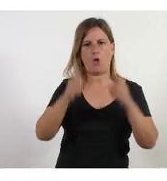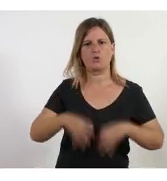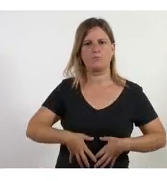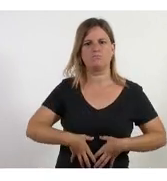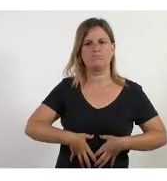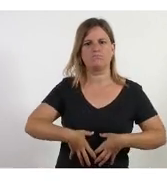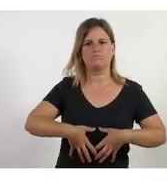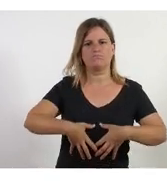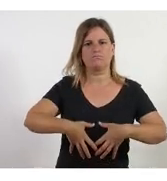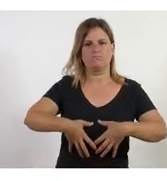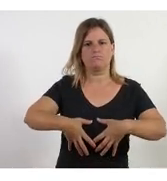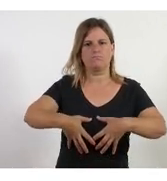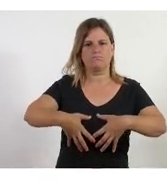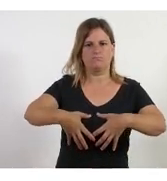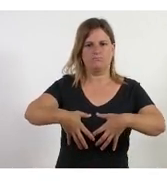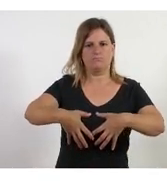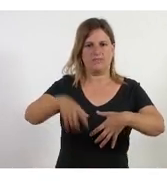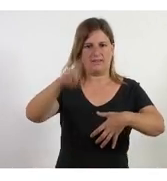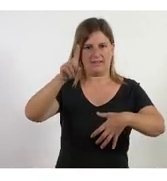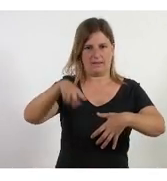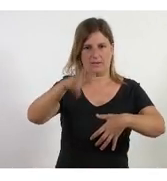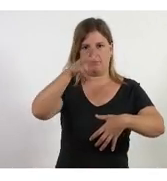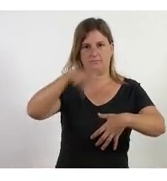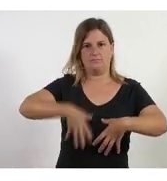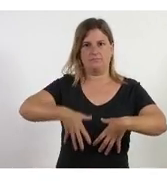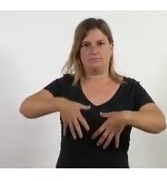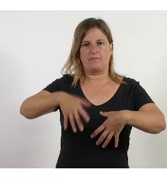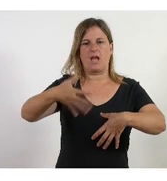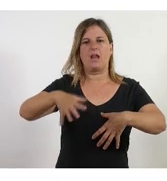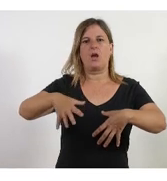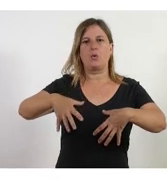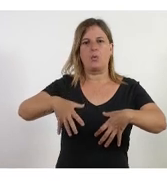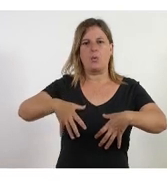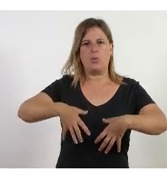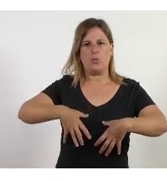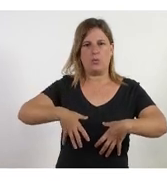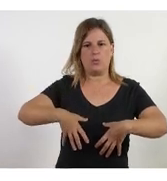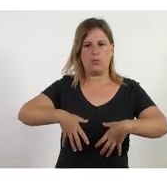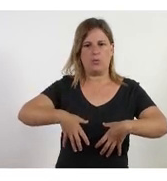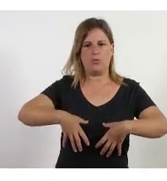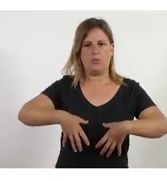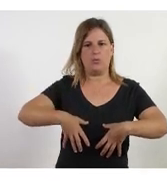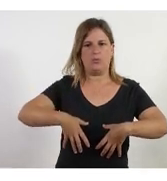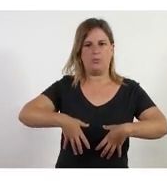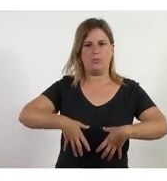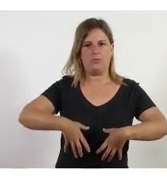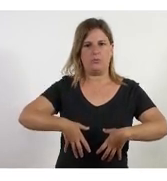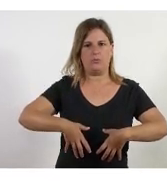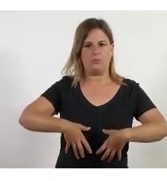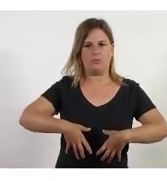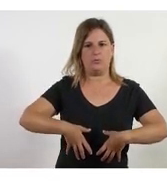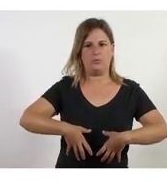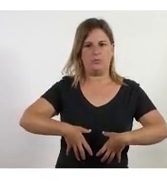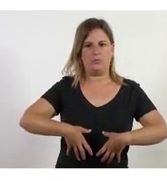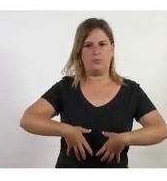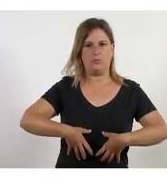aire que ha entrat aquí. I el desinflo. Començo a exhalar l'aire des de la panxa.